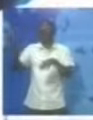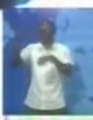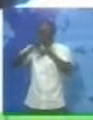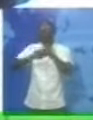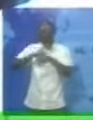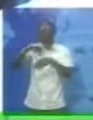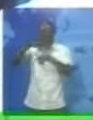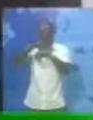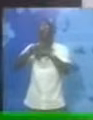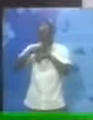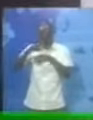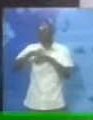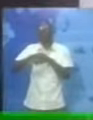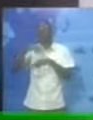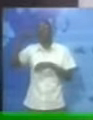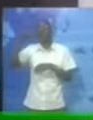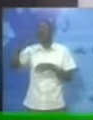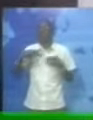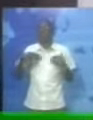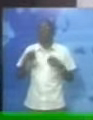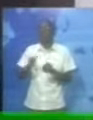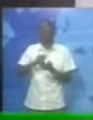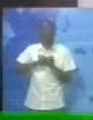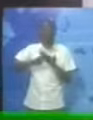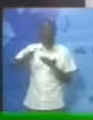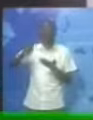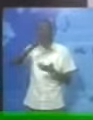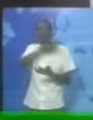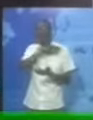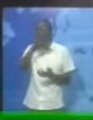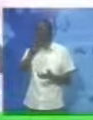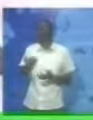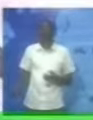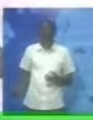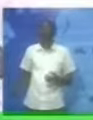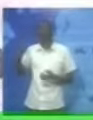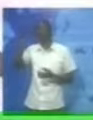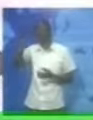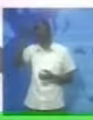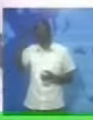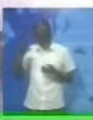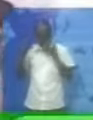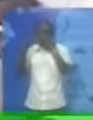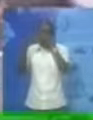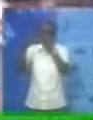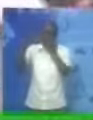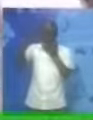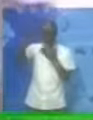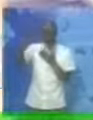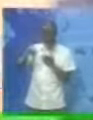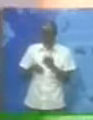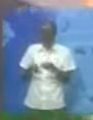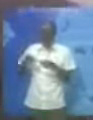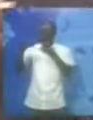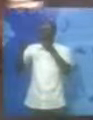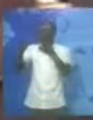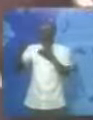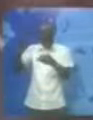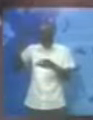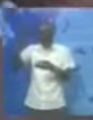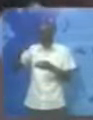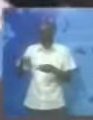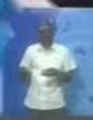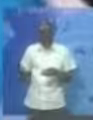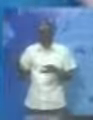des produits sains et de bonne qualité, chose que le ministre a saluée tout en prenant l'engagement de porter à qui de droit les préoccupations